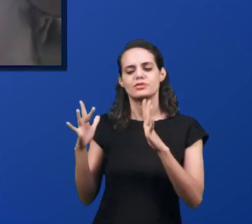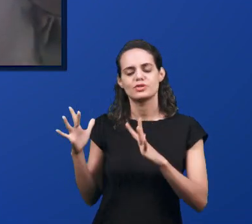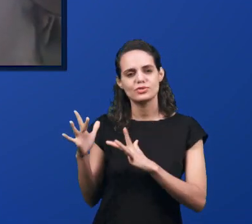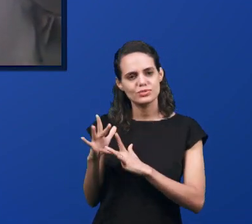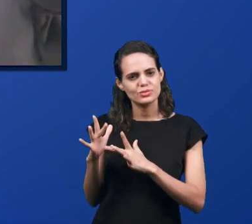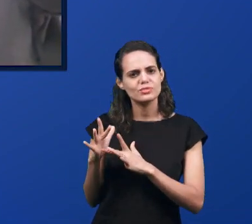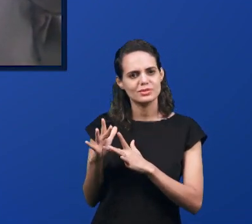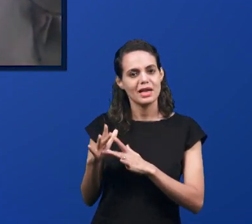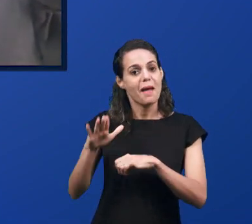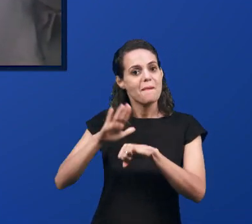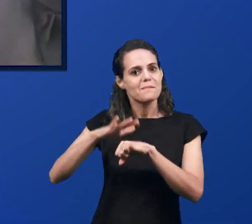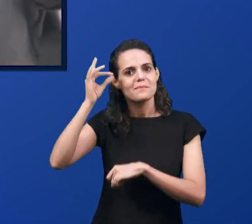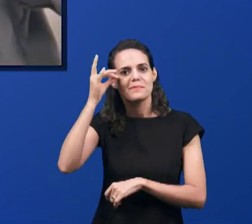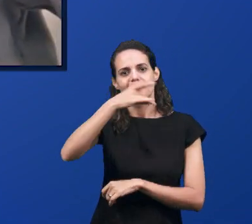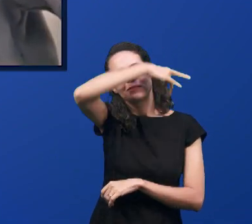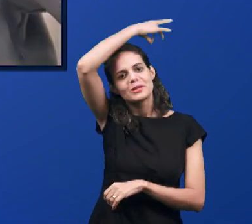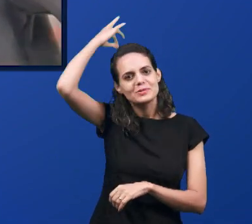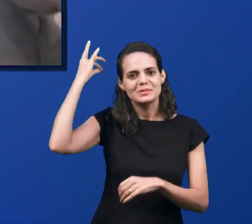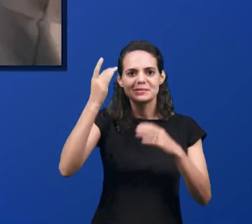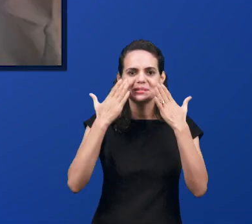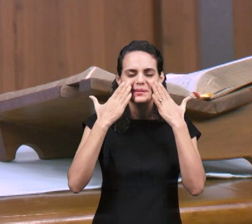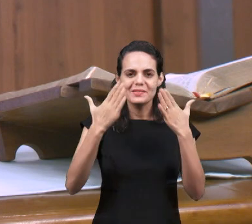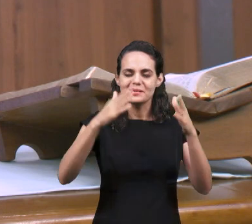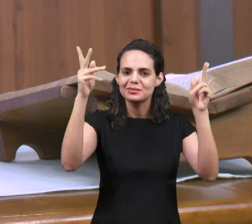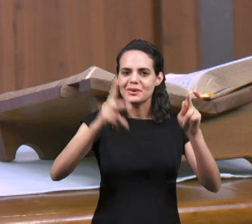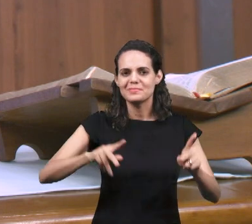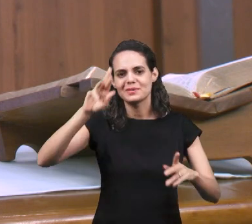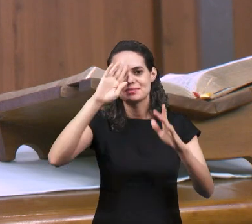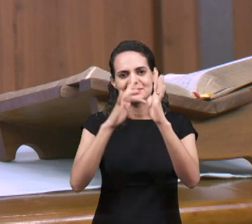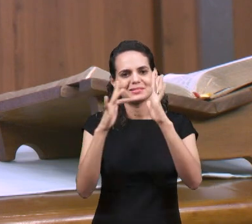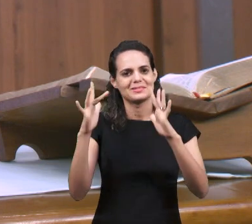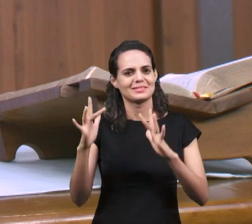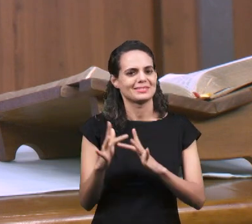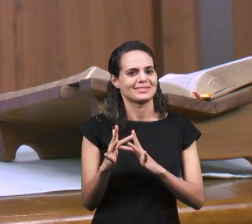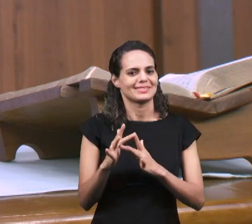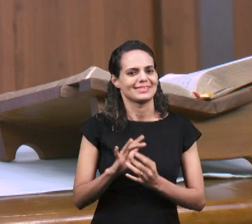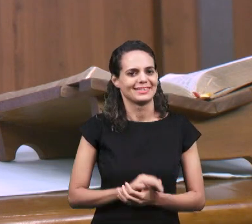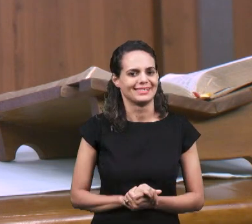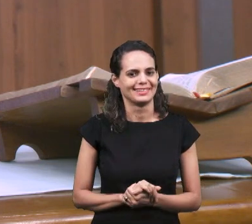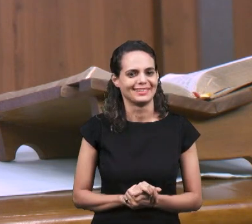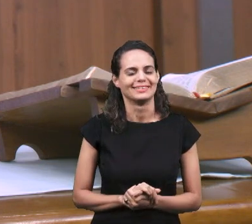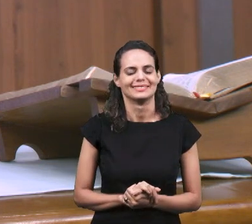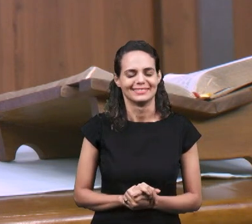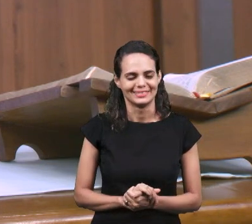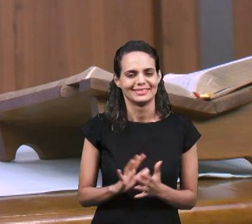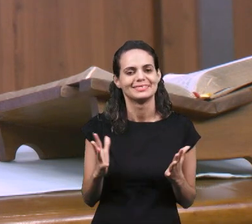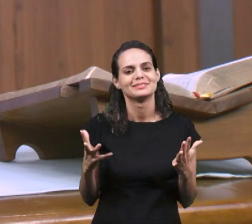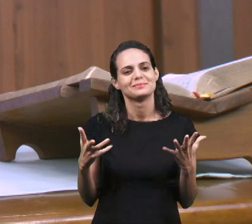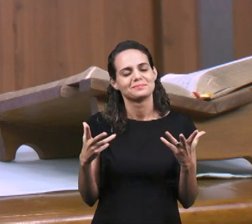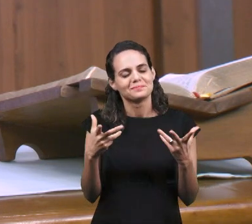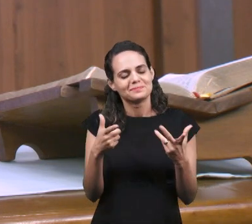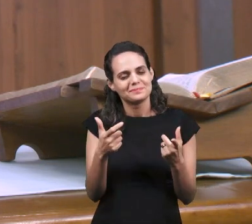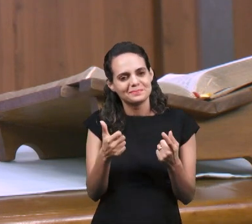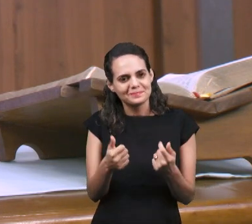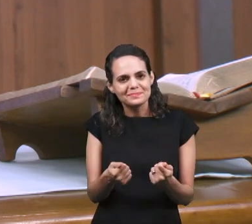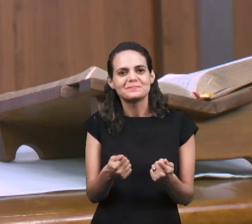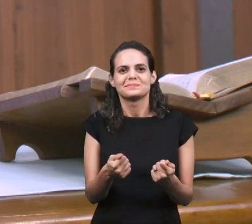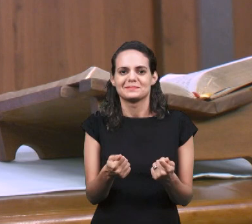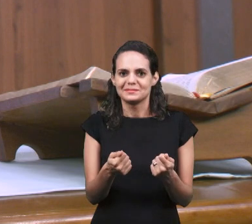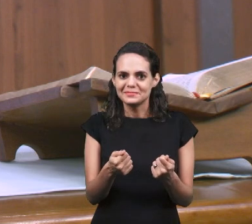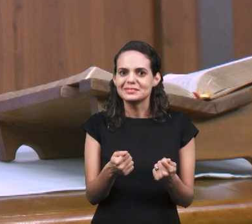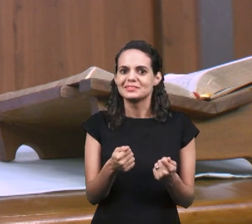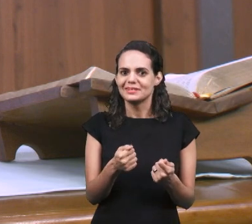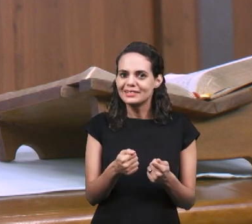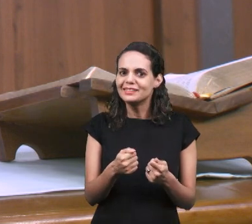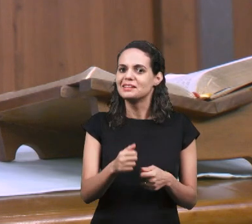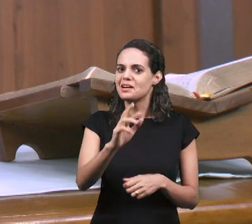du Saint-Esprit, la paix du Seigneur Jésus. Quelle merveille! Ana Guilhermine a résolu le